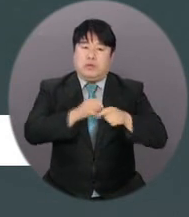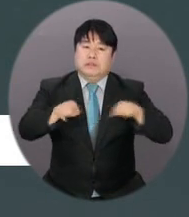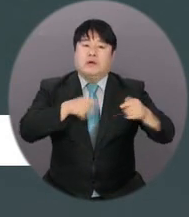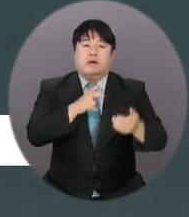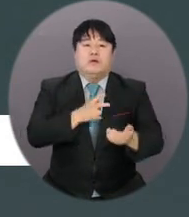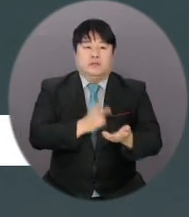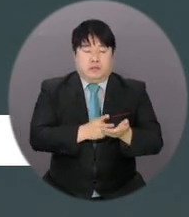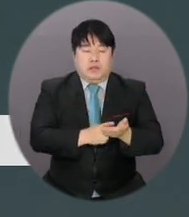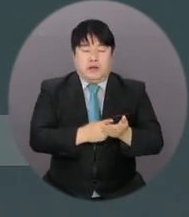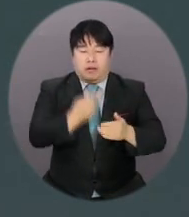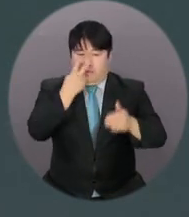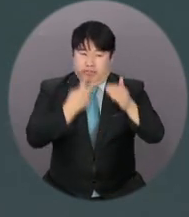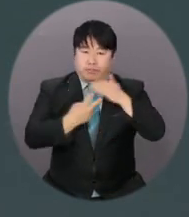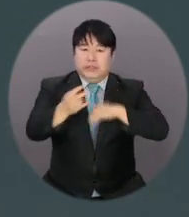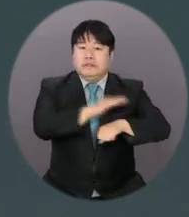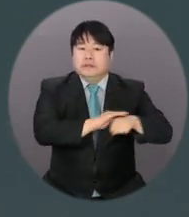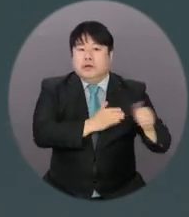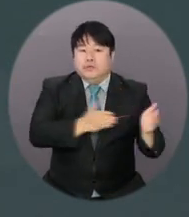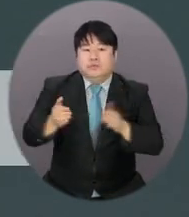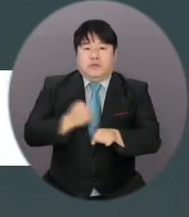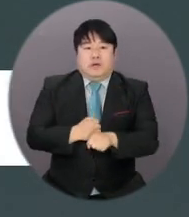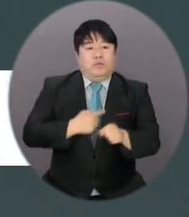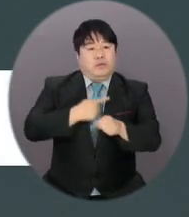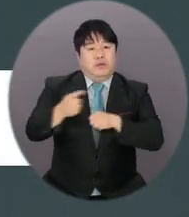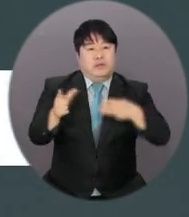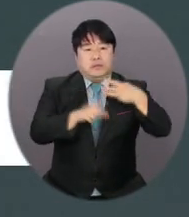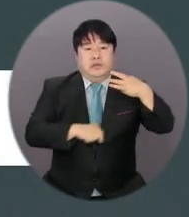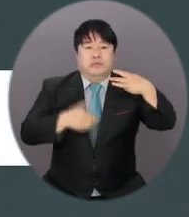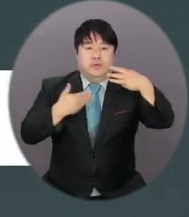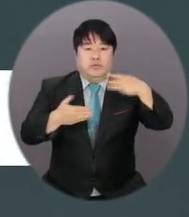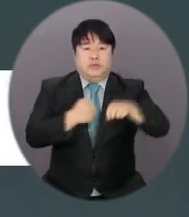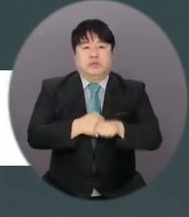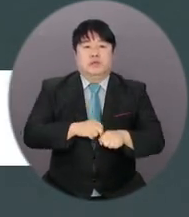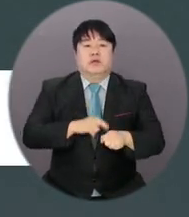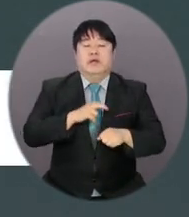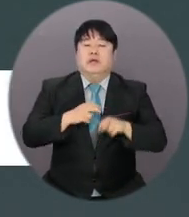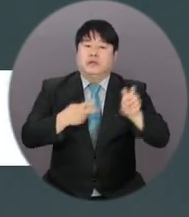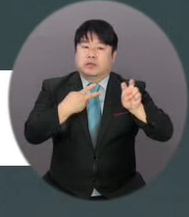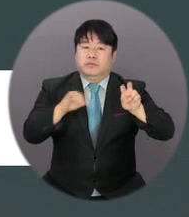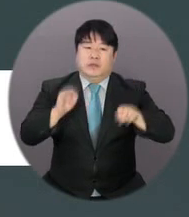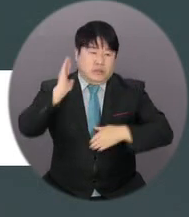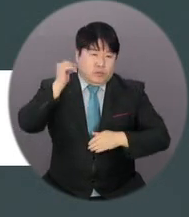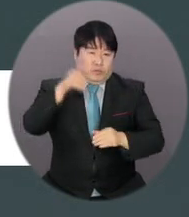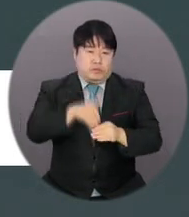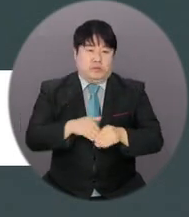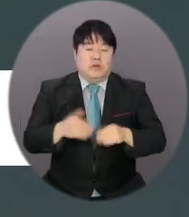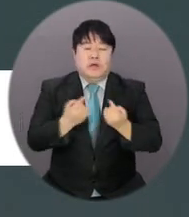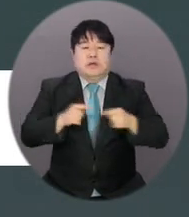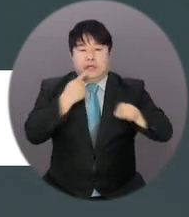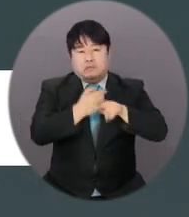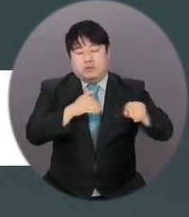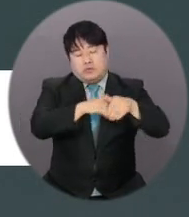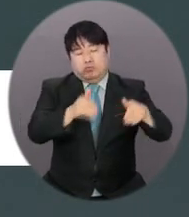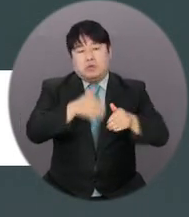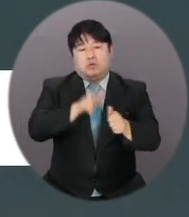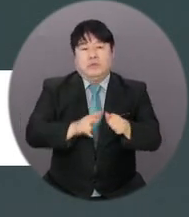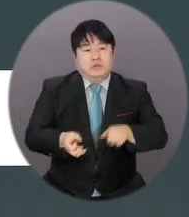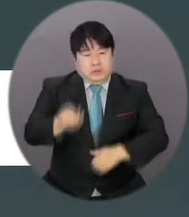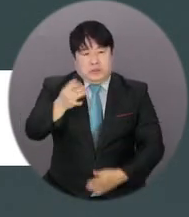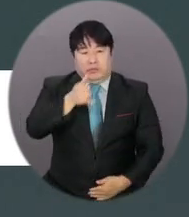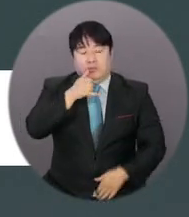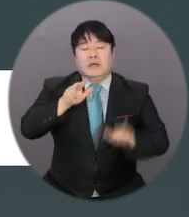비전을 잘 준비하고 어 내 년 3월 9일에 있는 20대 대전에서 우리 더불어 민주당 후보가 승리할 수 있도록